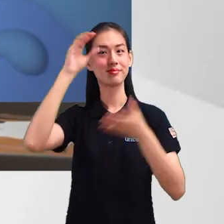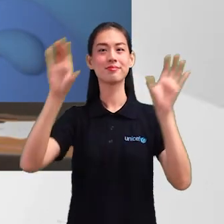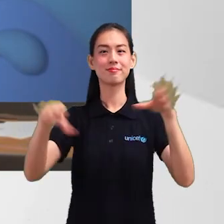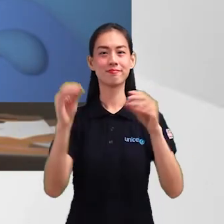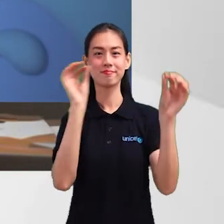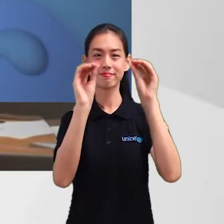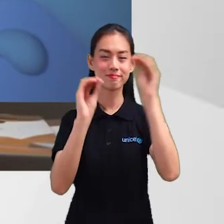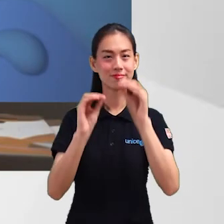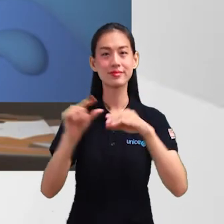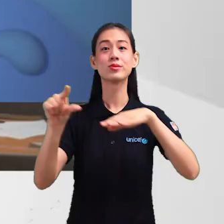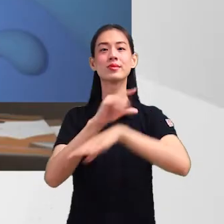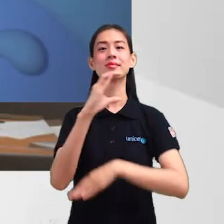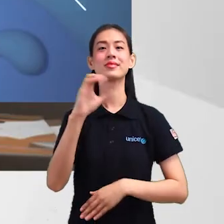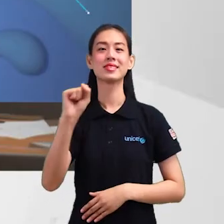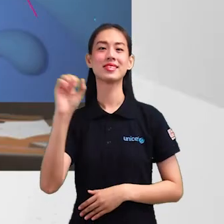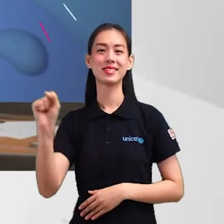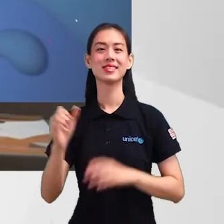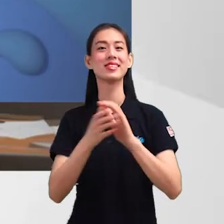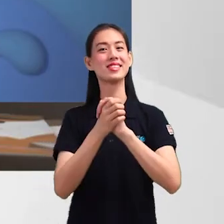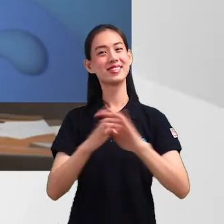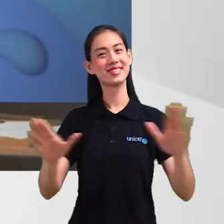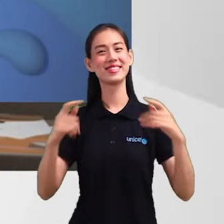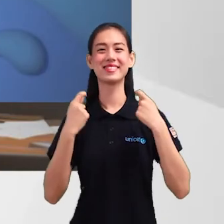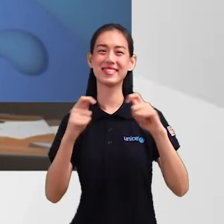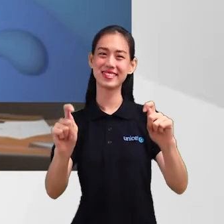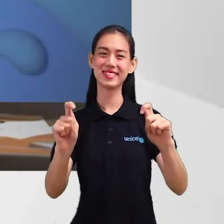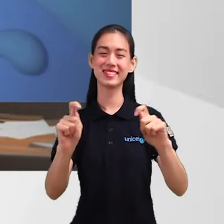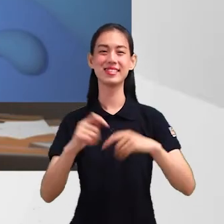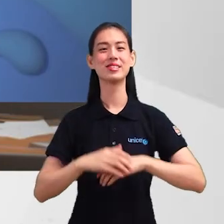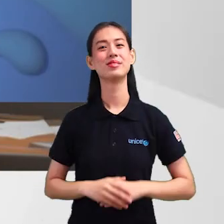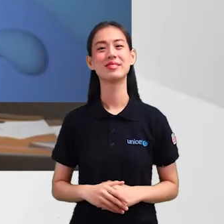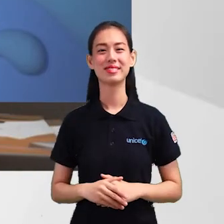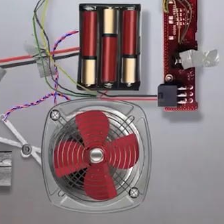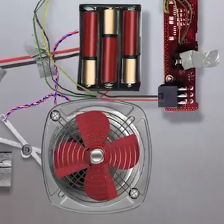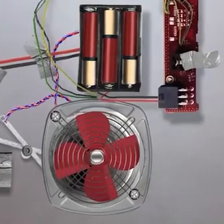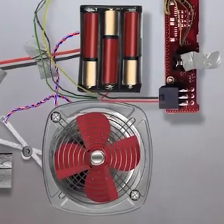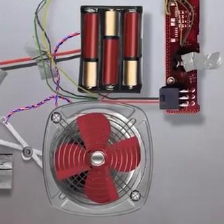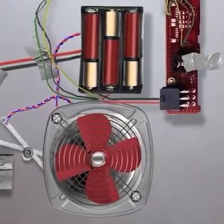akan belajar untuk menghiaskan laman web kita dengan menggunakan CSS. Selamat mencuba!